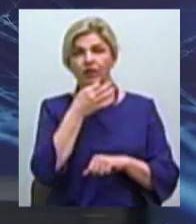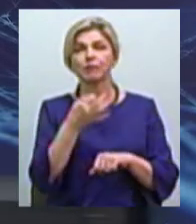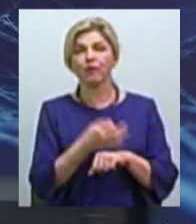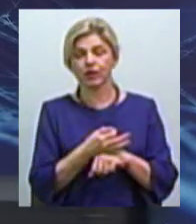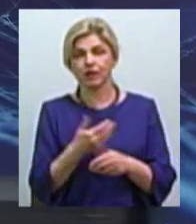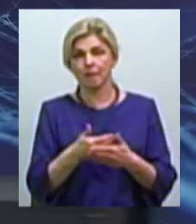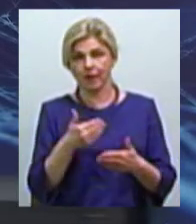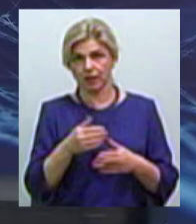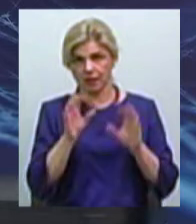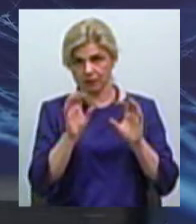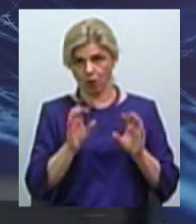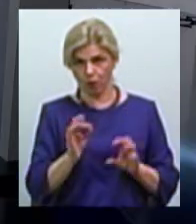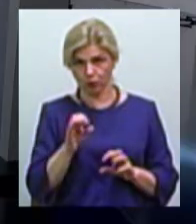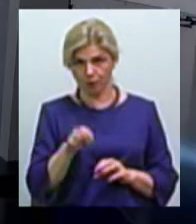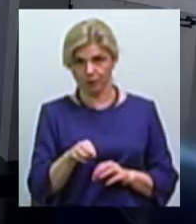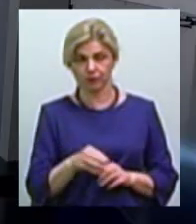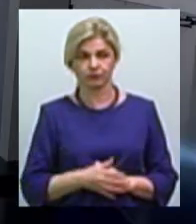відповідальність перед законом.